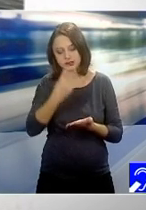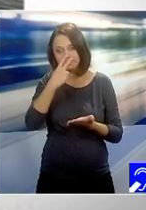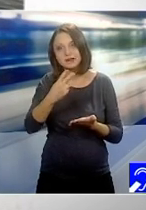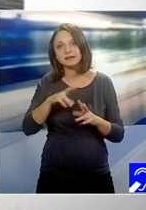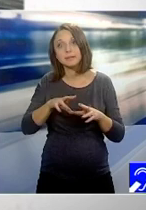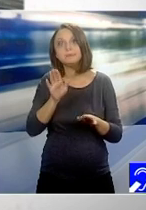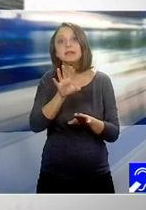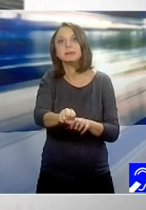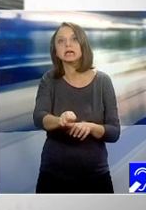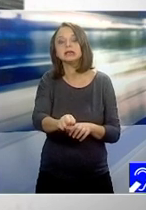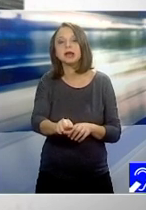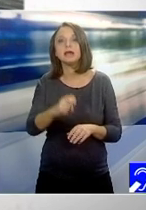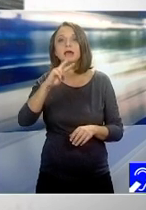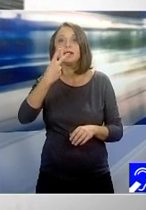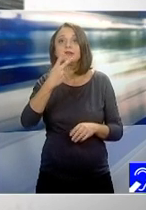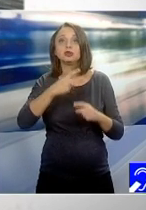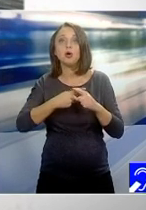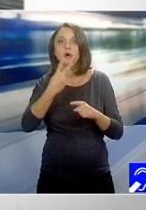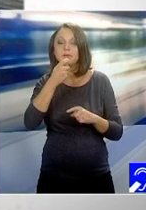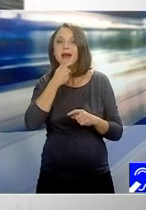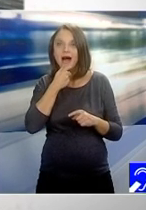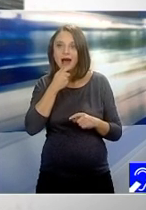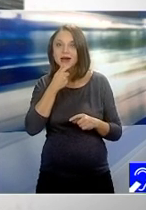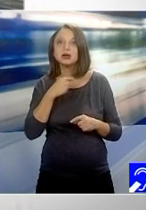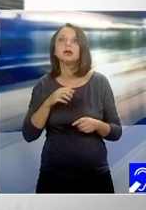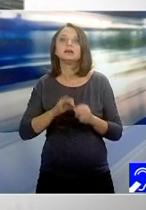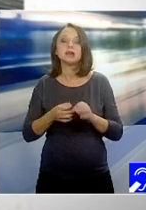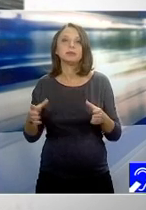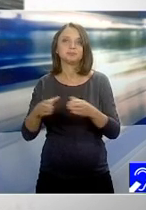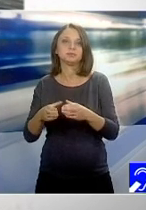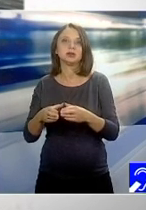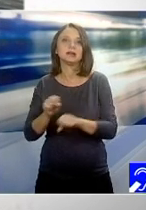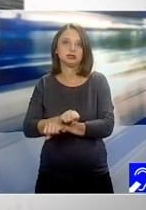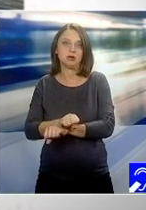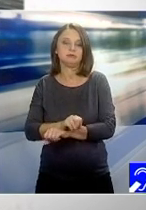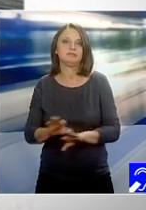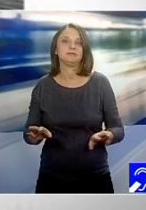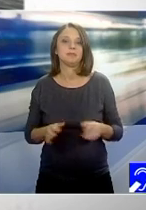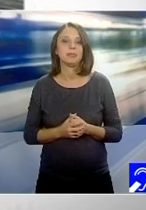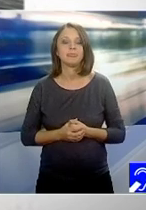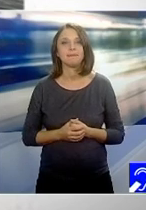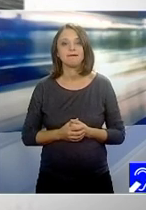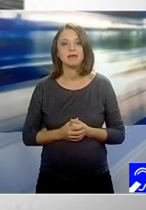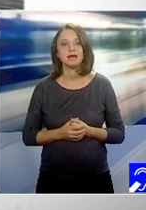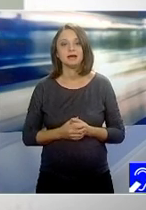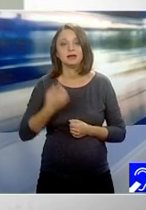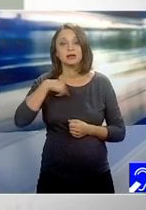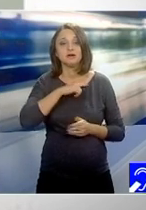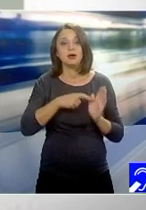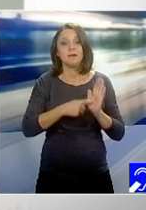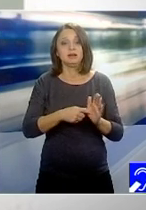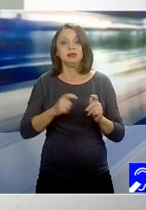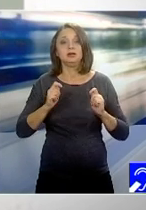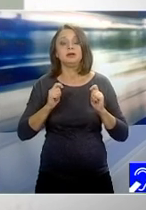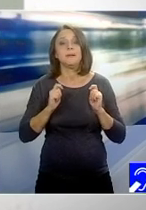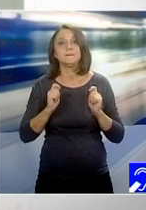nu, într-un an de zile ai săvârșit două contravenții, devine infracțiune. Există o evidență, devine infracțiune. Da, dar este o practică. Noi am prezentat un material a colegilor mei,